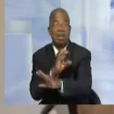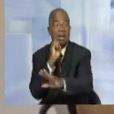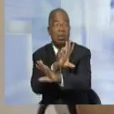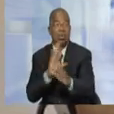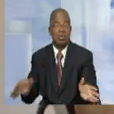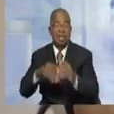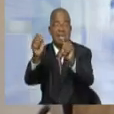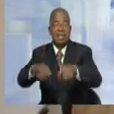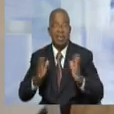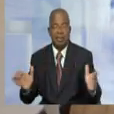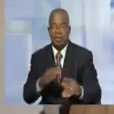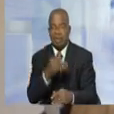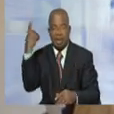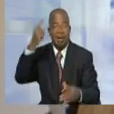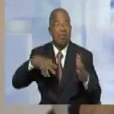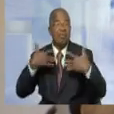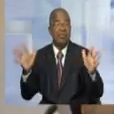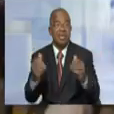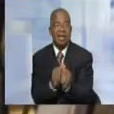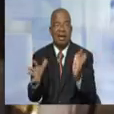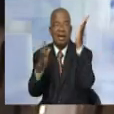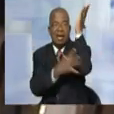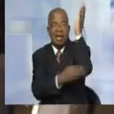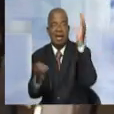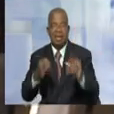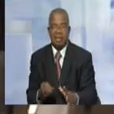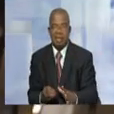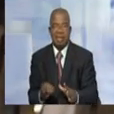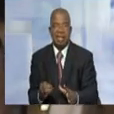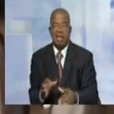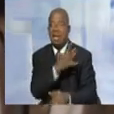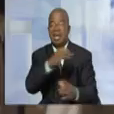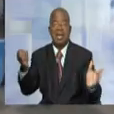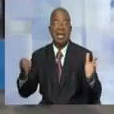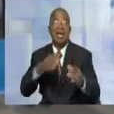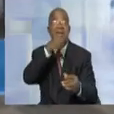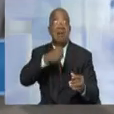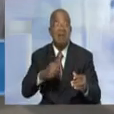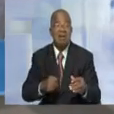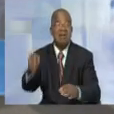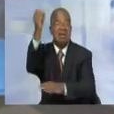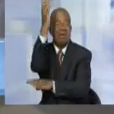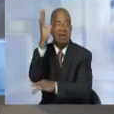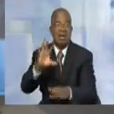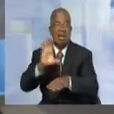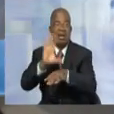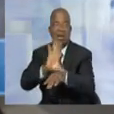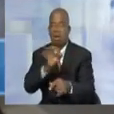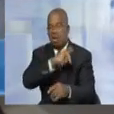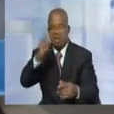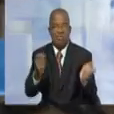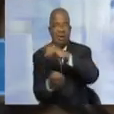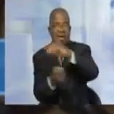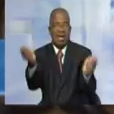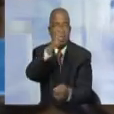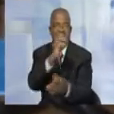lui, l'amélioration de la productivité et la régénération du verger vont permettre l'autonomisation des populations. Fanny Kwasi exhorte